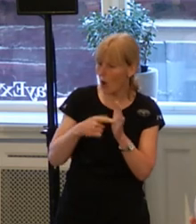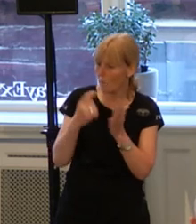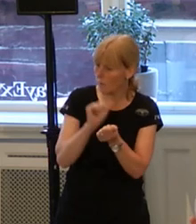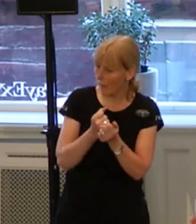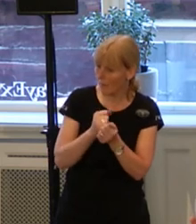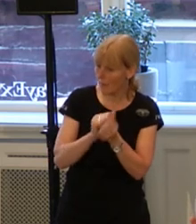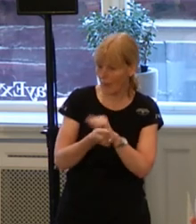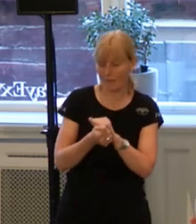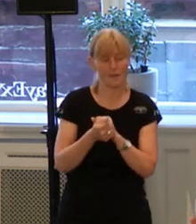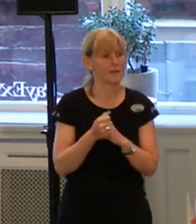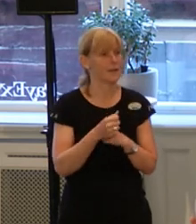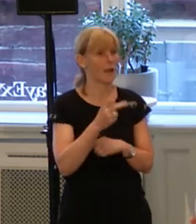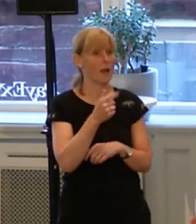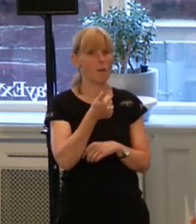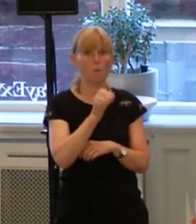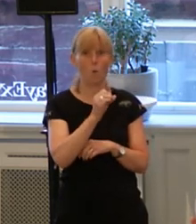lagändringar? Boel? Jag kan börja.